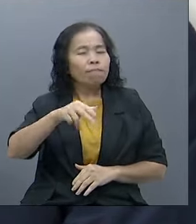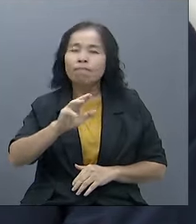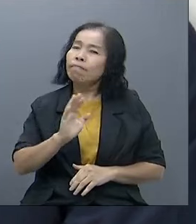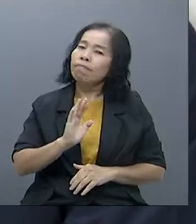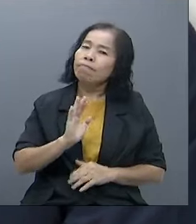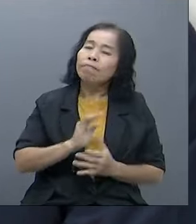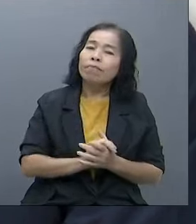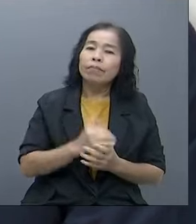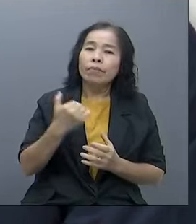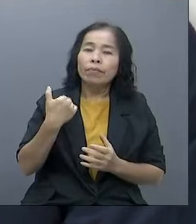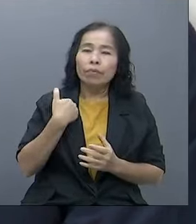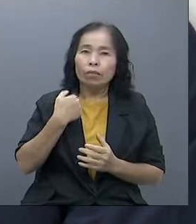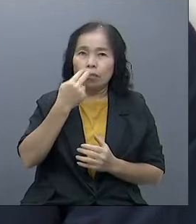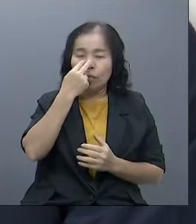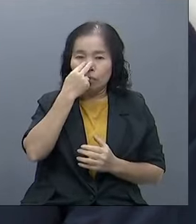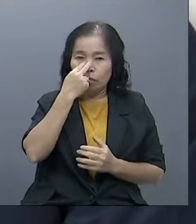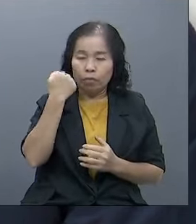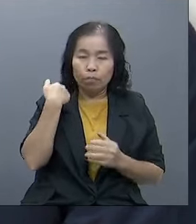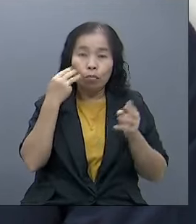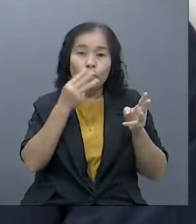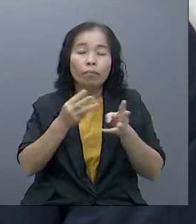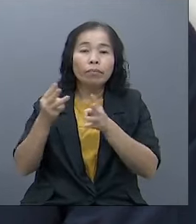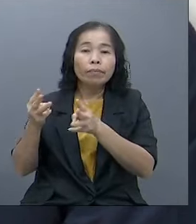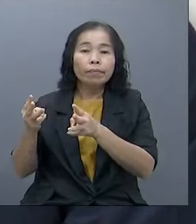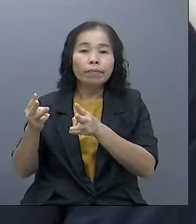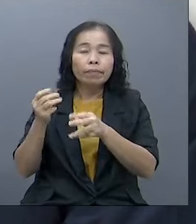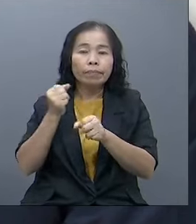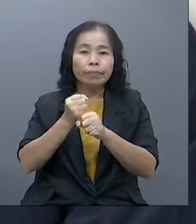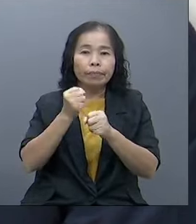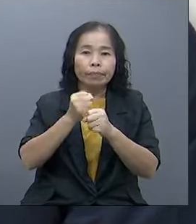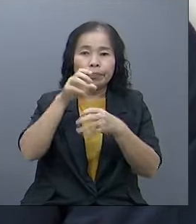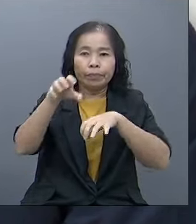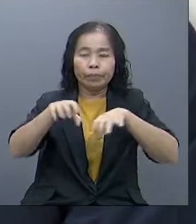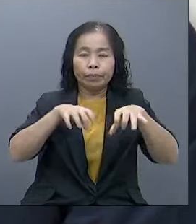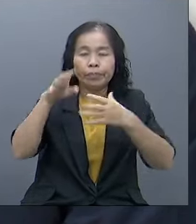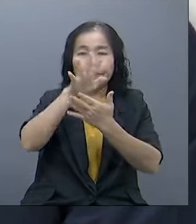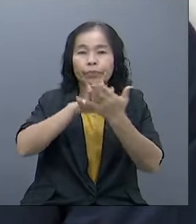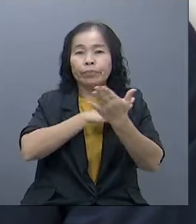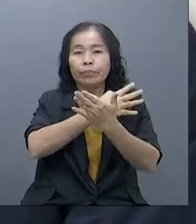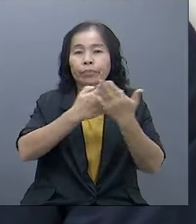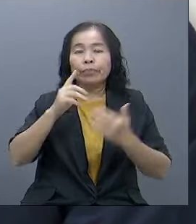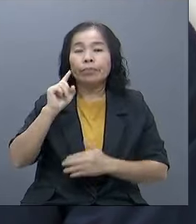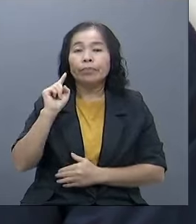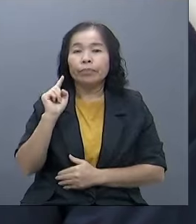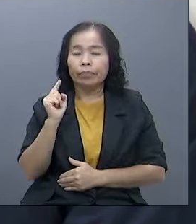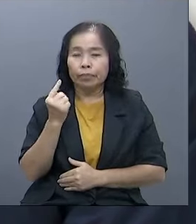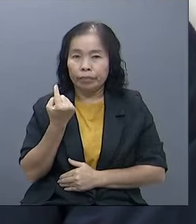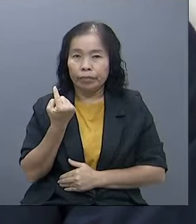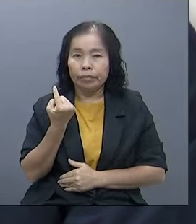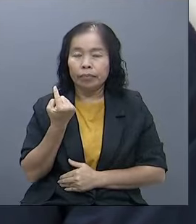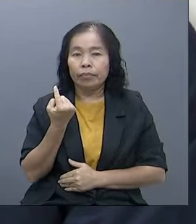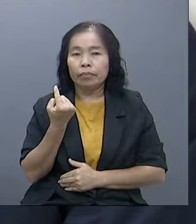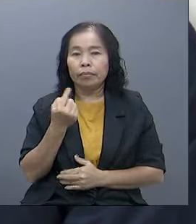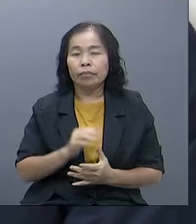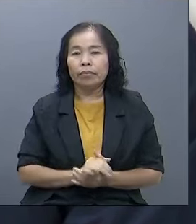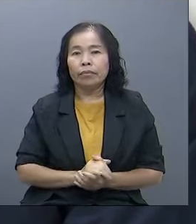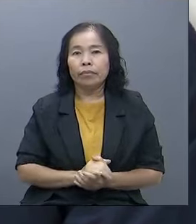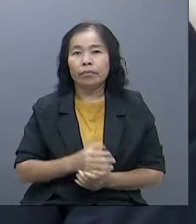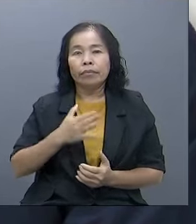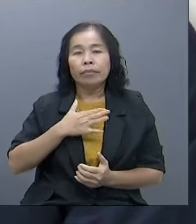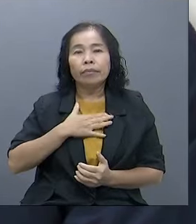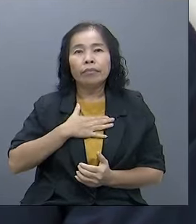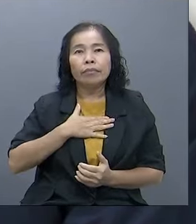ยได้รับรู้กระบวนการในการติดตามว่าเจ้าหน้าที่เนี่ยดำเนินการอะไรอยู่เนื่องจากว่าจุดที่เป็นศู